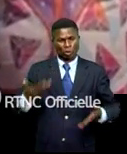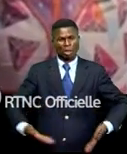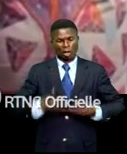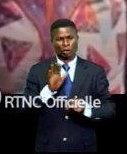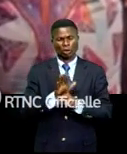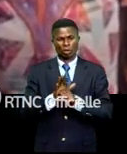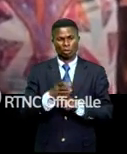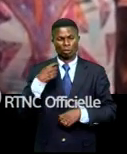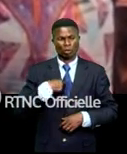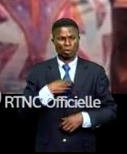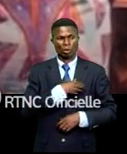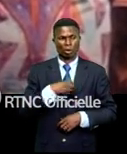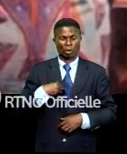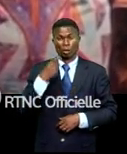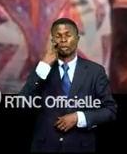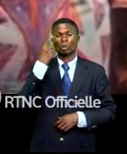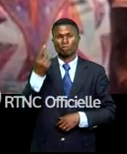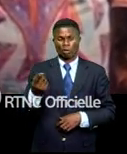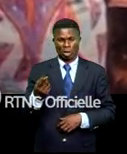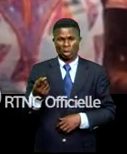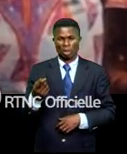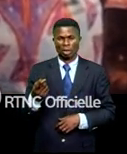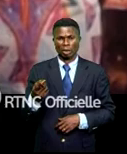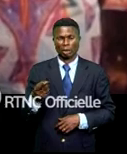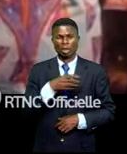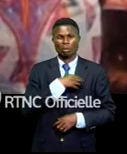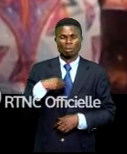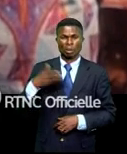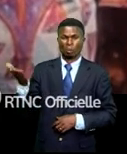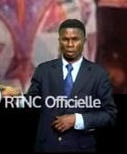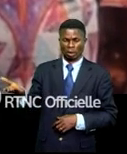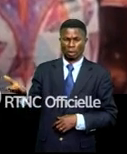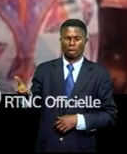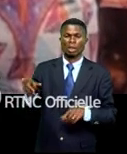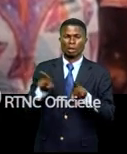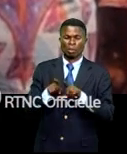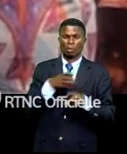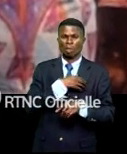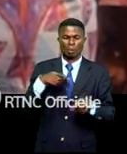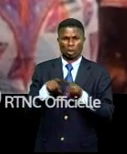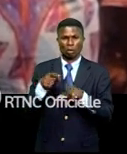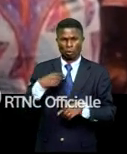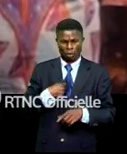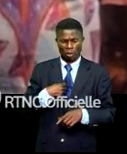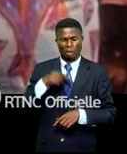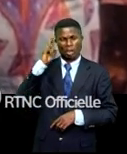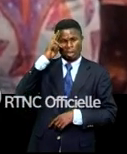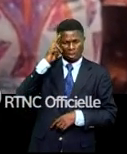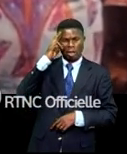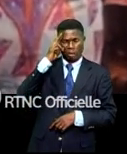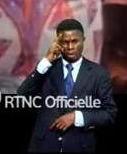joie de voir madame qui est une femme, qui a songé à ce